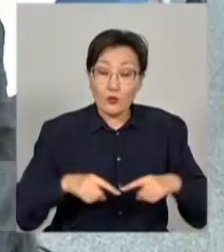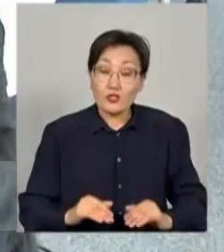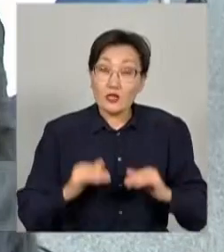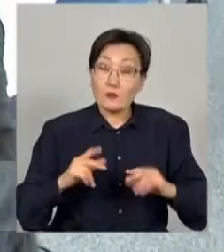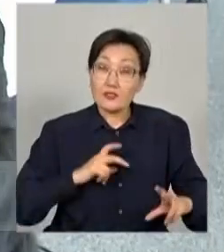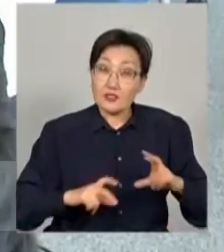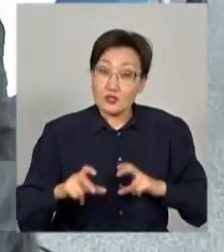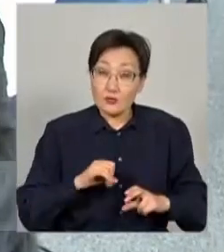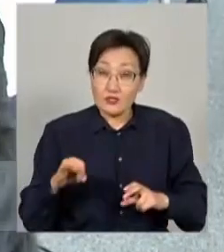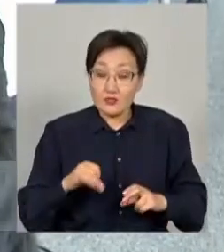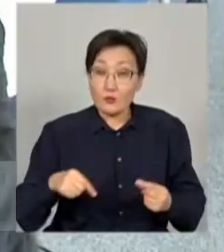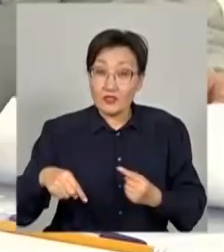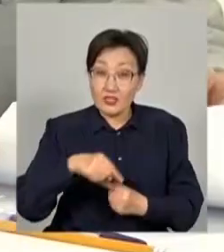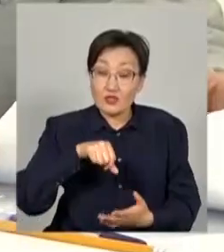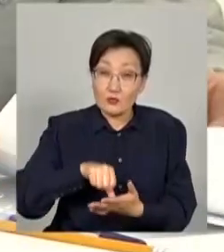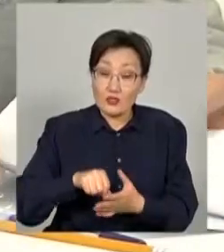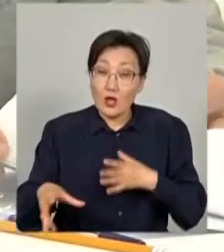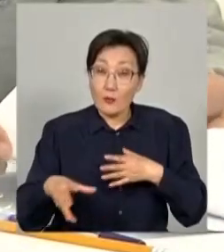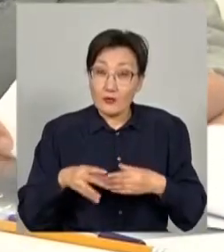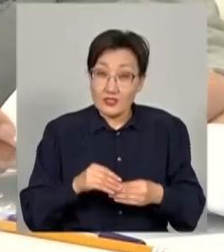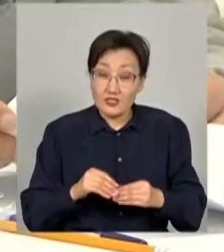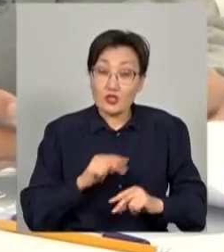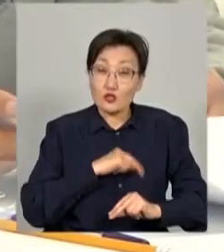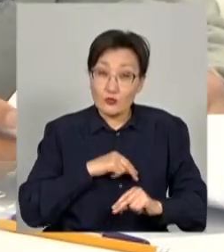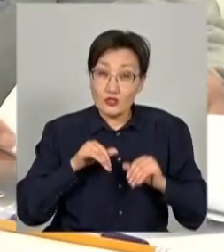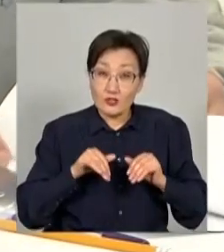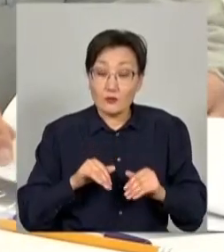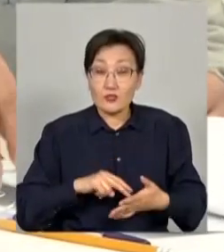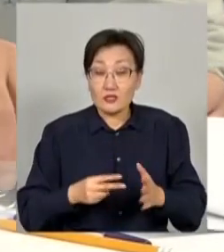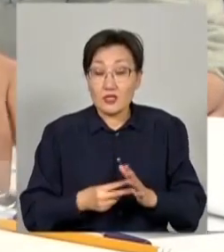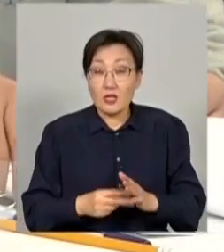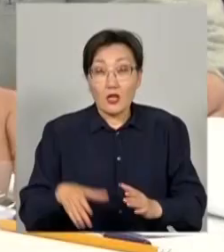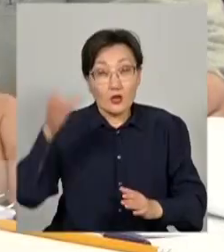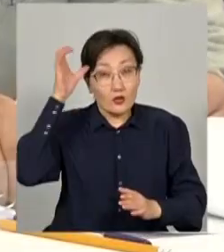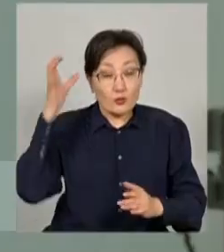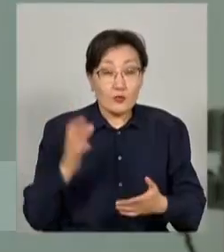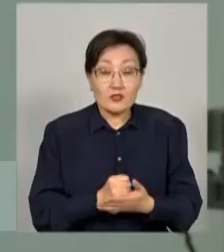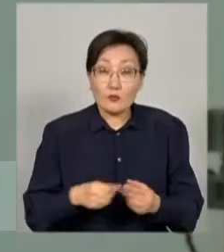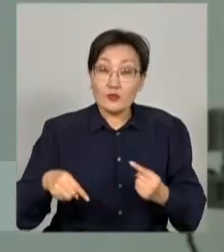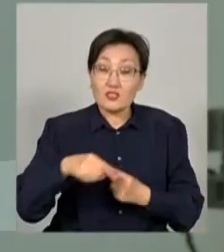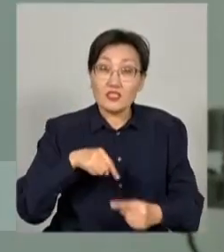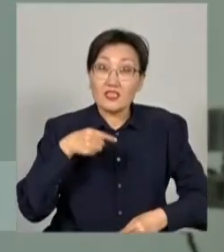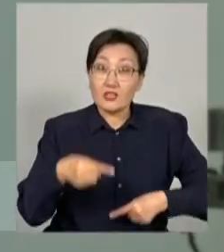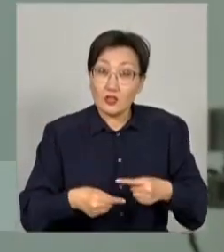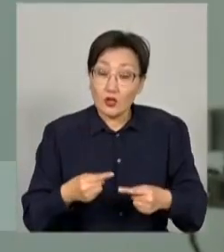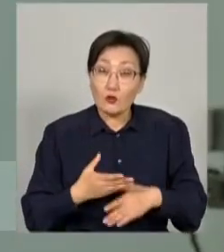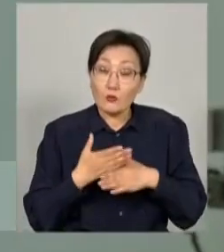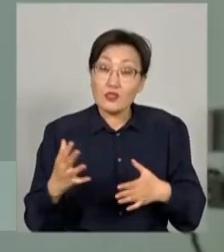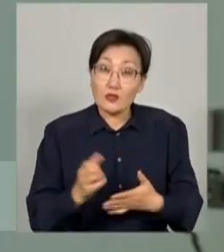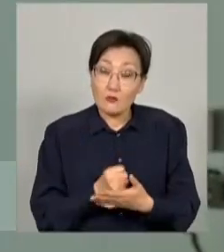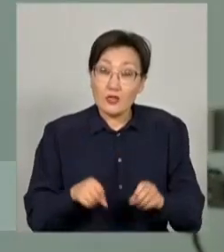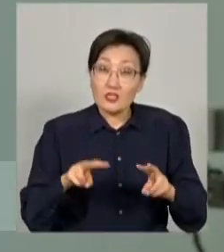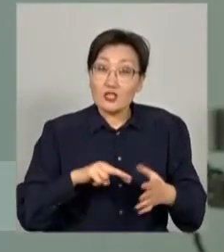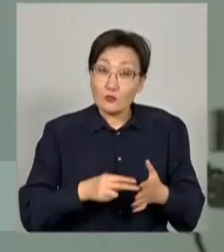оқу орындарымен және бизнес өкілдерімен бірлесе отырып жұмыс істемек. Енді ғылыми жетістіктер бизнес арқылы қолдау табады, ол үшін арнайы